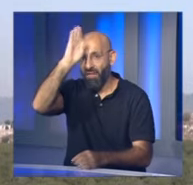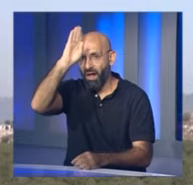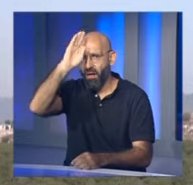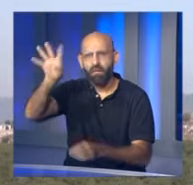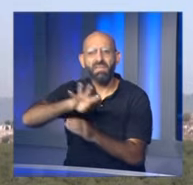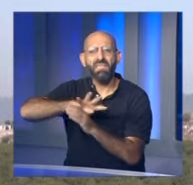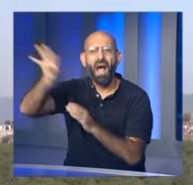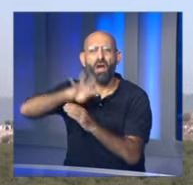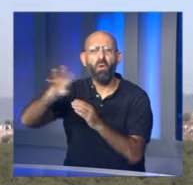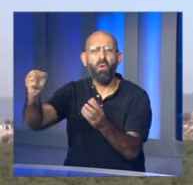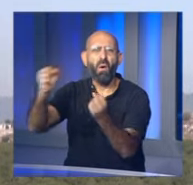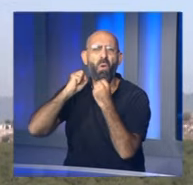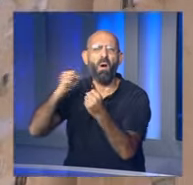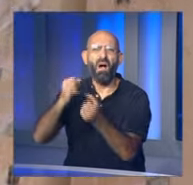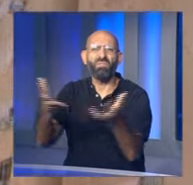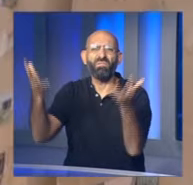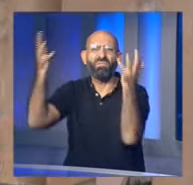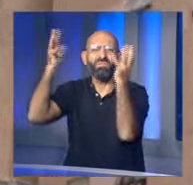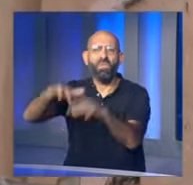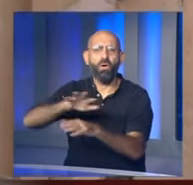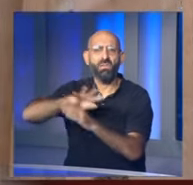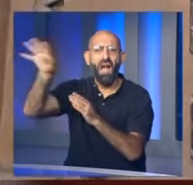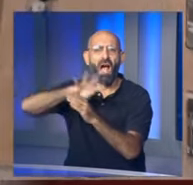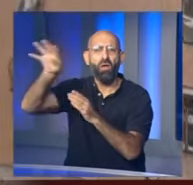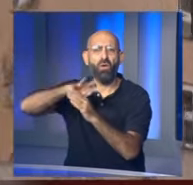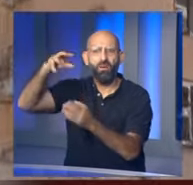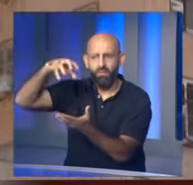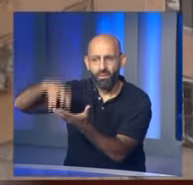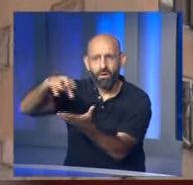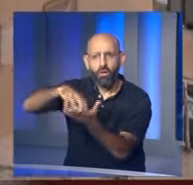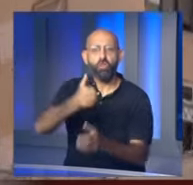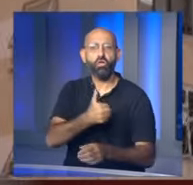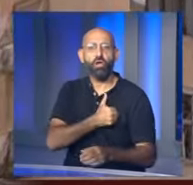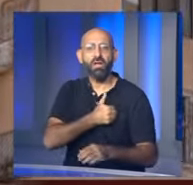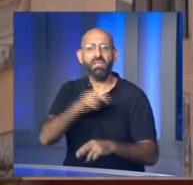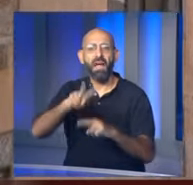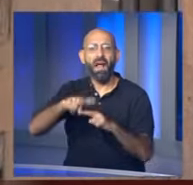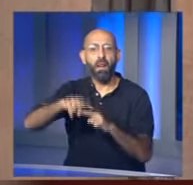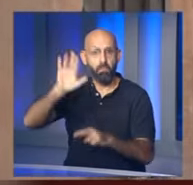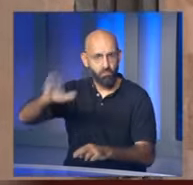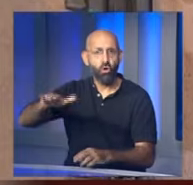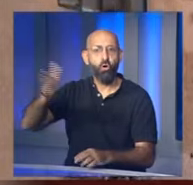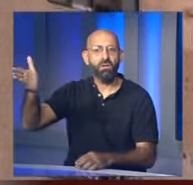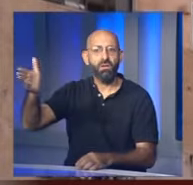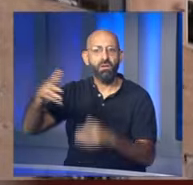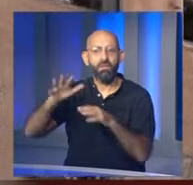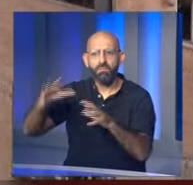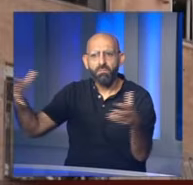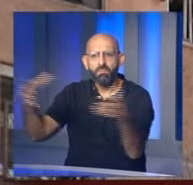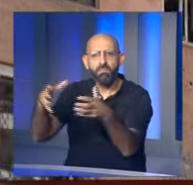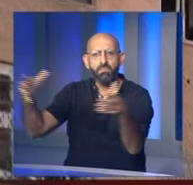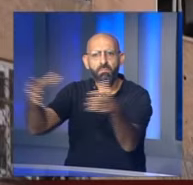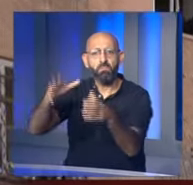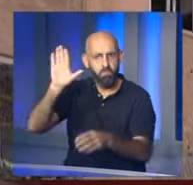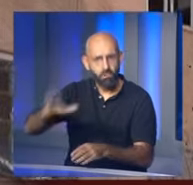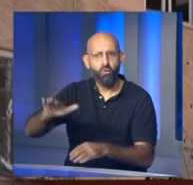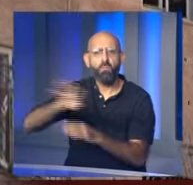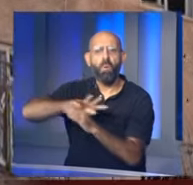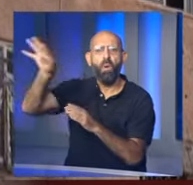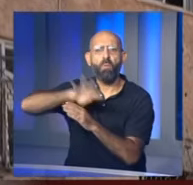بالصواريخ بعدما استهدف مستعمره كرمئيل وكذلك تجمعا لجنود العدو الاسرائيلي في خله